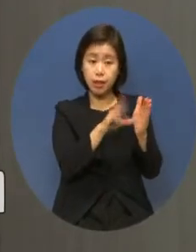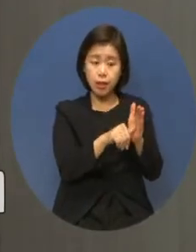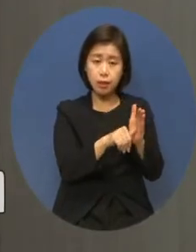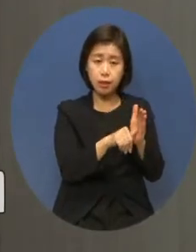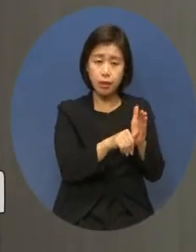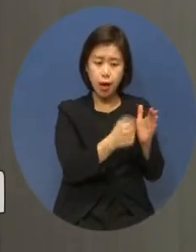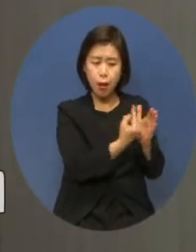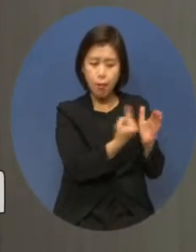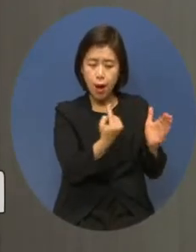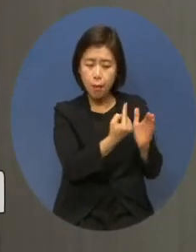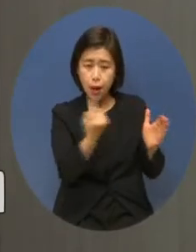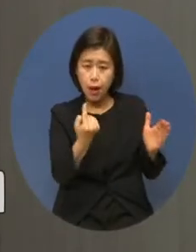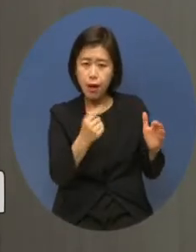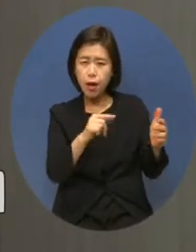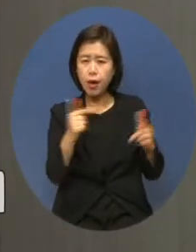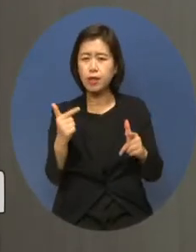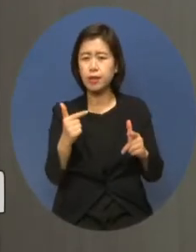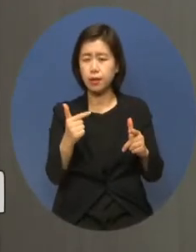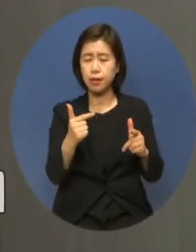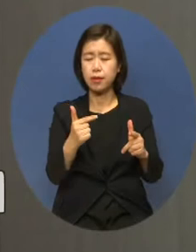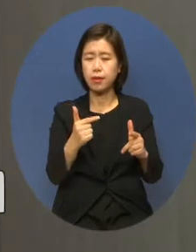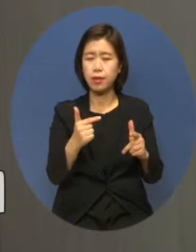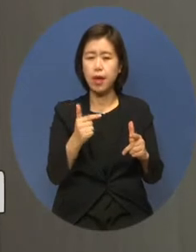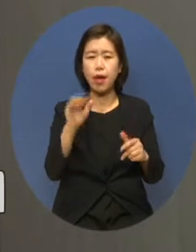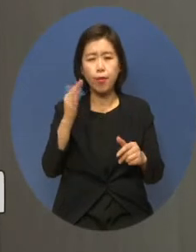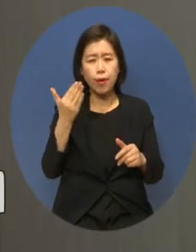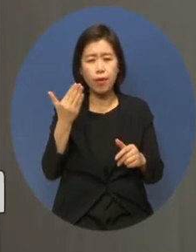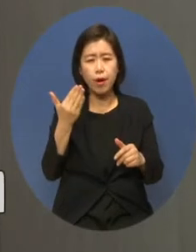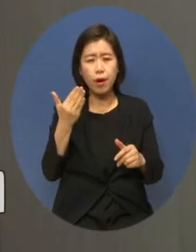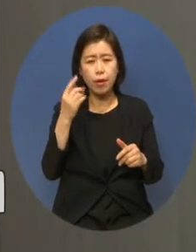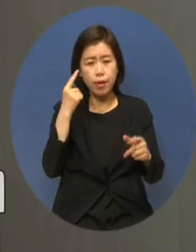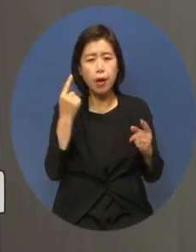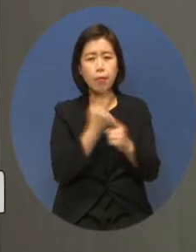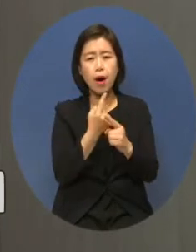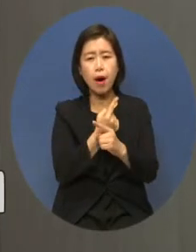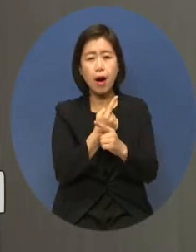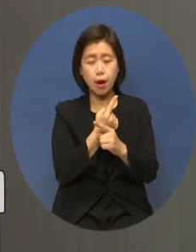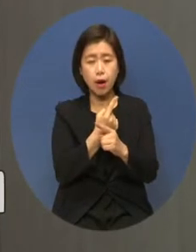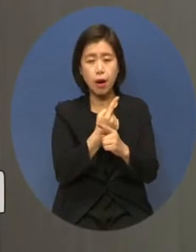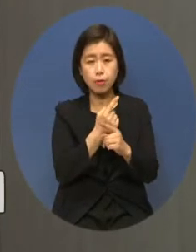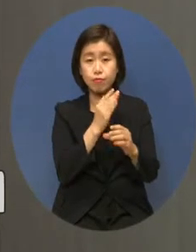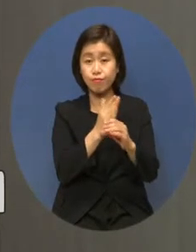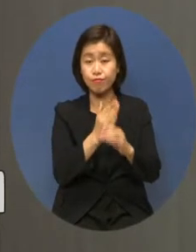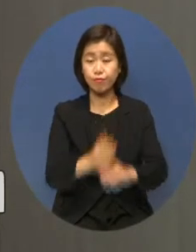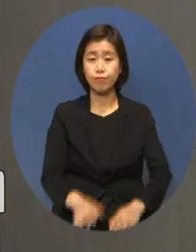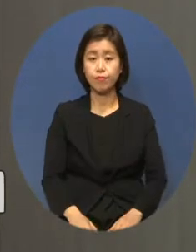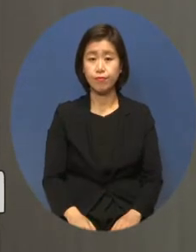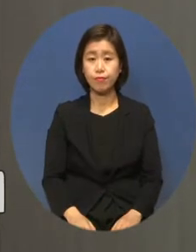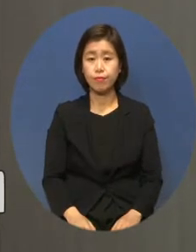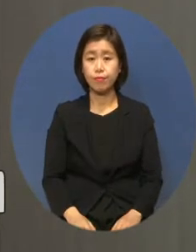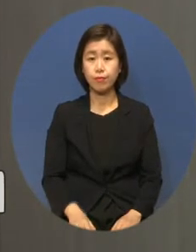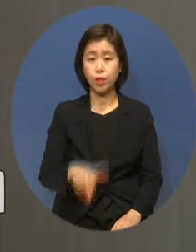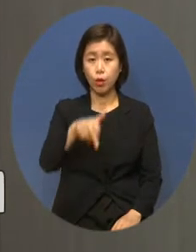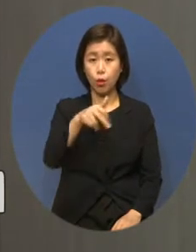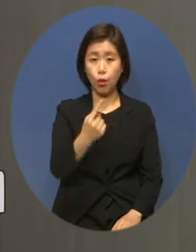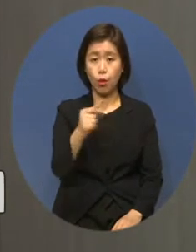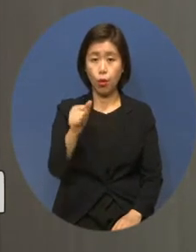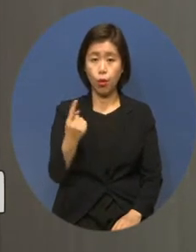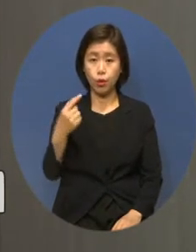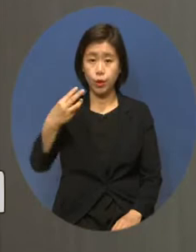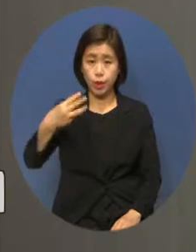긴급 탈시설법 이런 이름으로 이제 발의를 해놓은 상황이에요. 예. 근데 보면은 이게 시설, 뭐 코호트 격리 같은